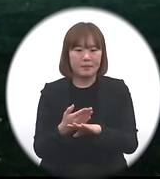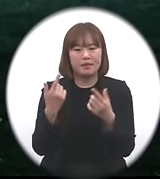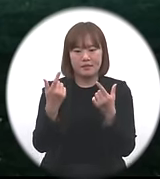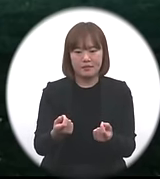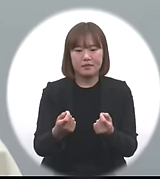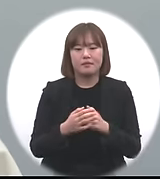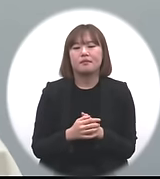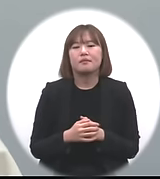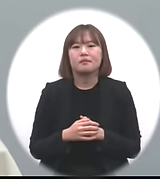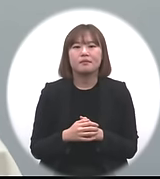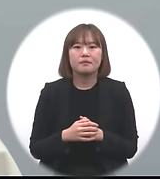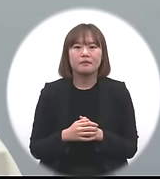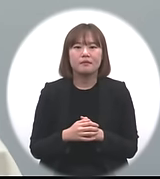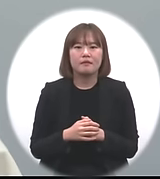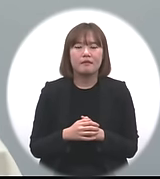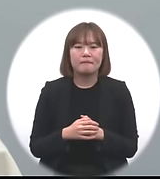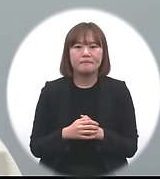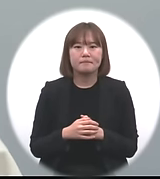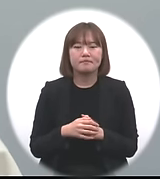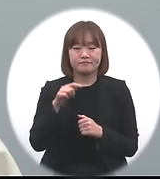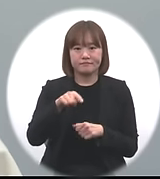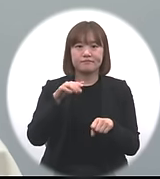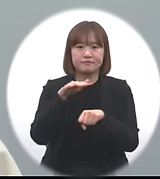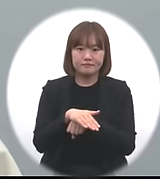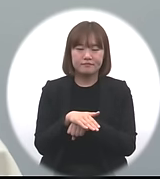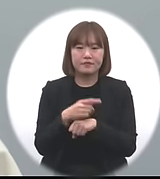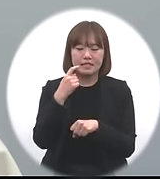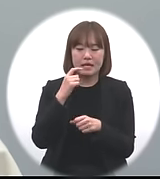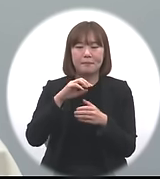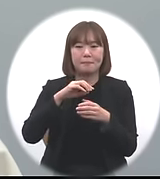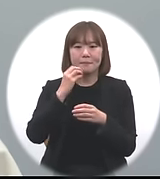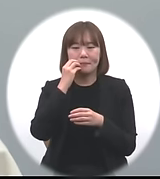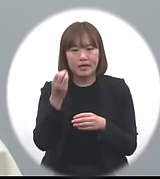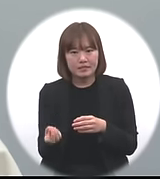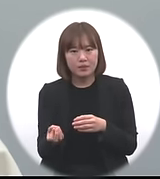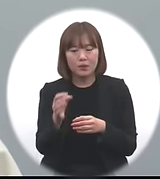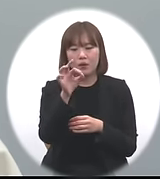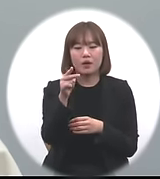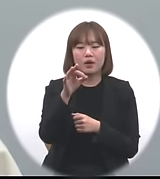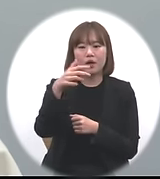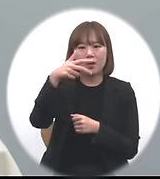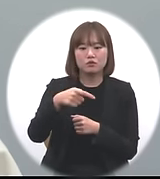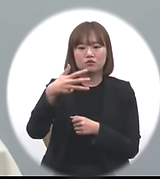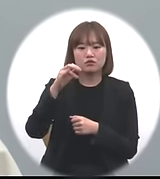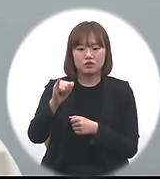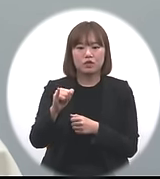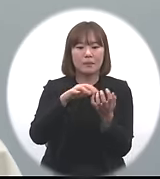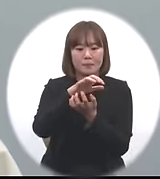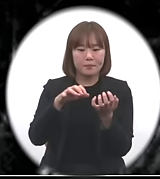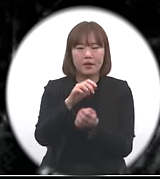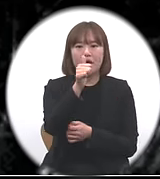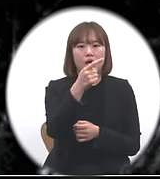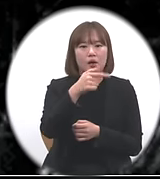도와줘야 되겠죠. 주걱턱의 반대 경우도 또 있을 거고요. 이렇게 전니가 빠지고 연구치가 올라오는 시기를